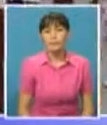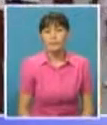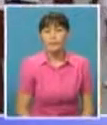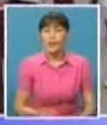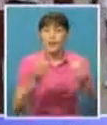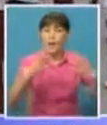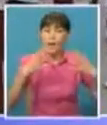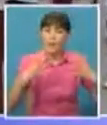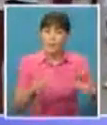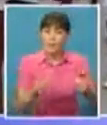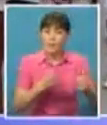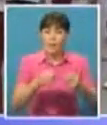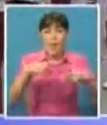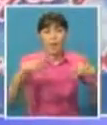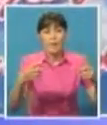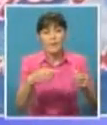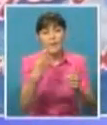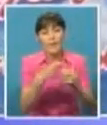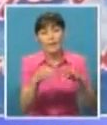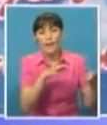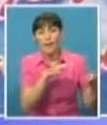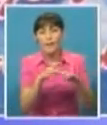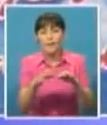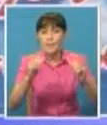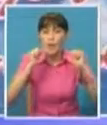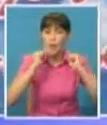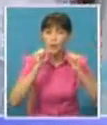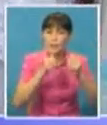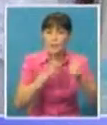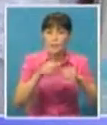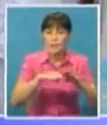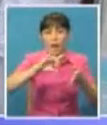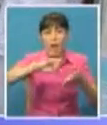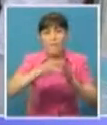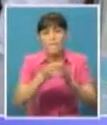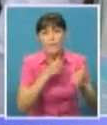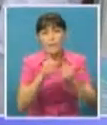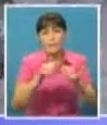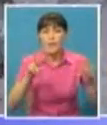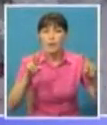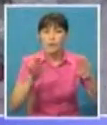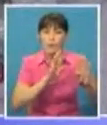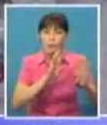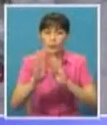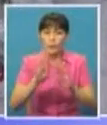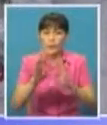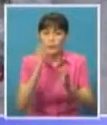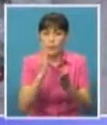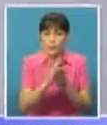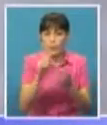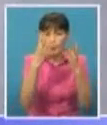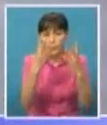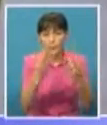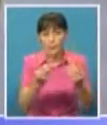Биылғы денсаулық марафоны жылдағыдан өзгерек. Аталған іс-шараның аясында спорттық сайыстар мен би сайысы, тақырыптық көрмелер де бой түзеді. Бір күнге